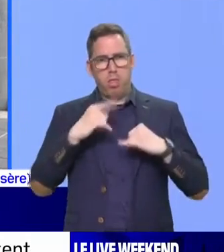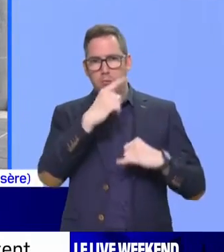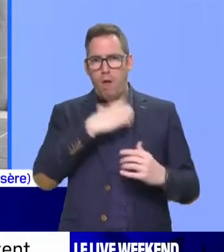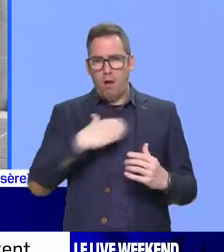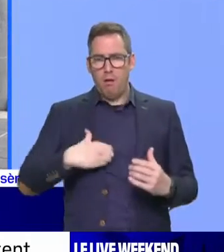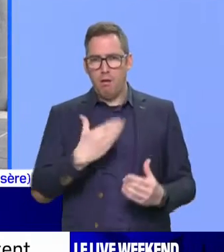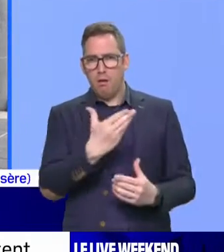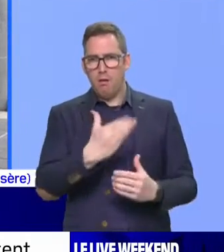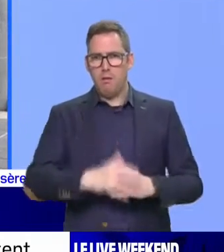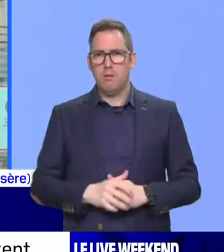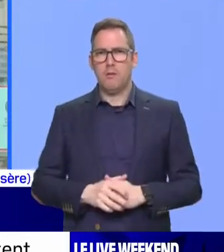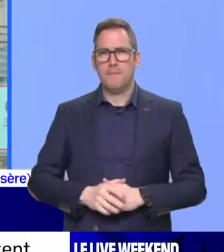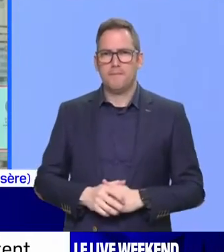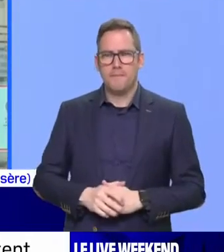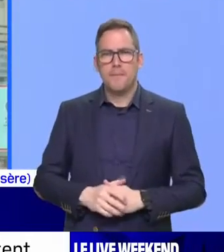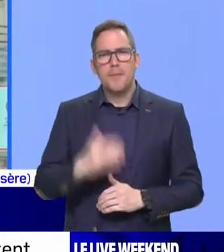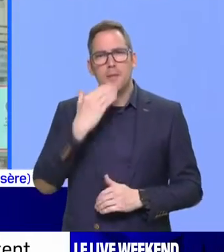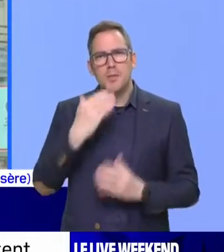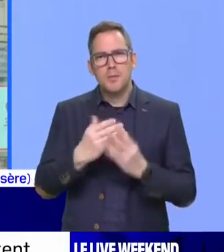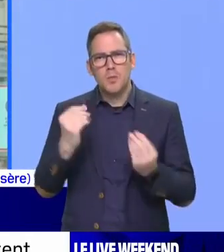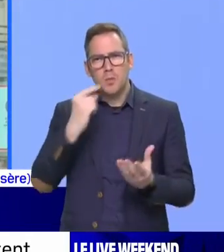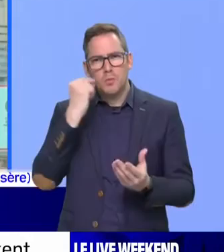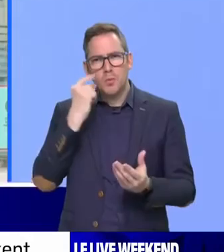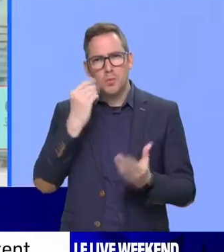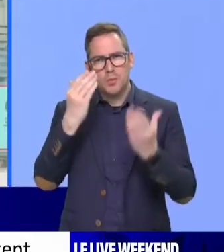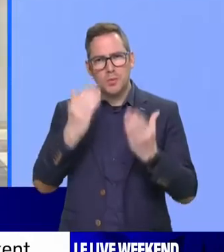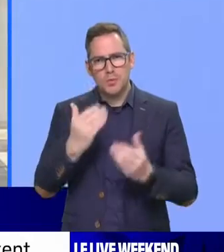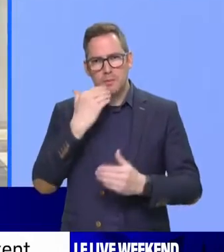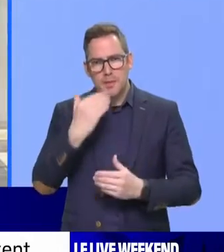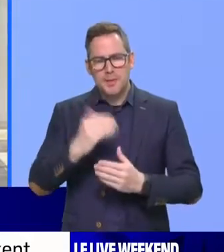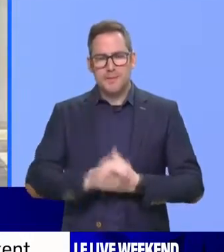Merci beaucoup, Monsieur Carignon, d'avoir répondu à nos questions sur BFM TV en cette mi-journée.